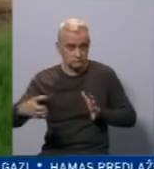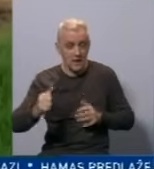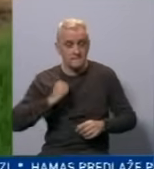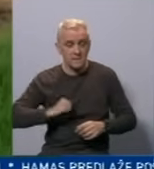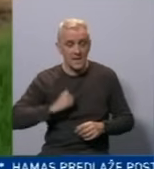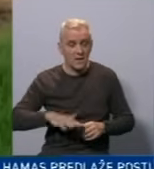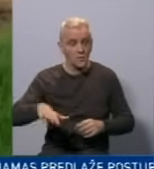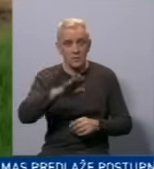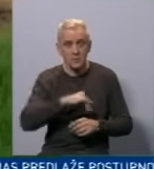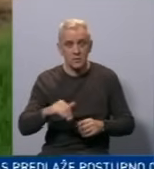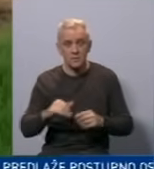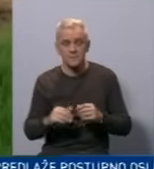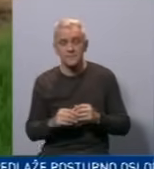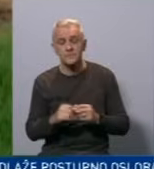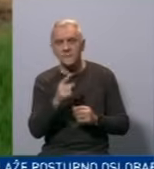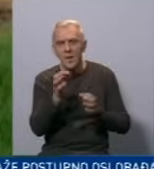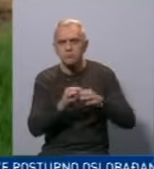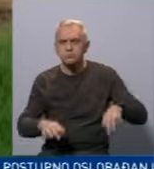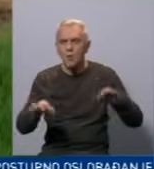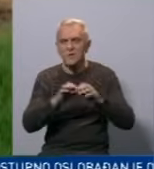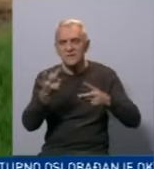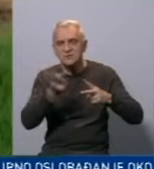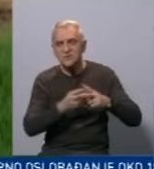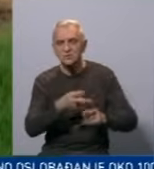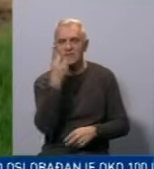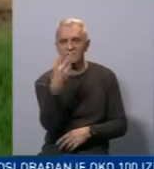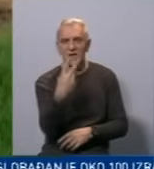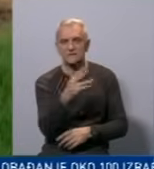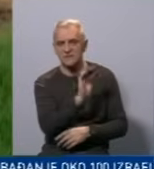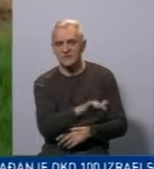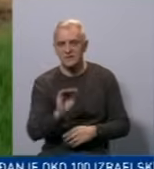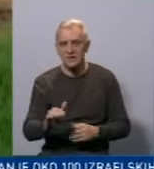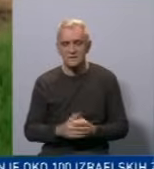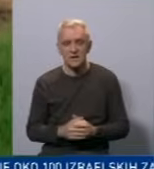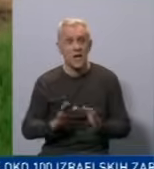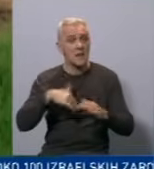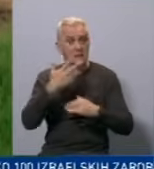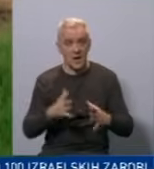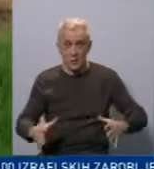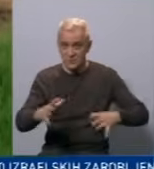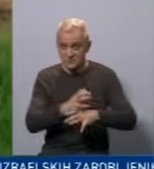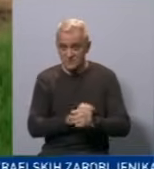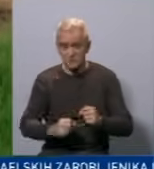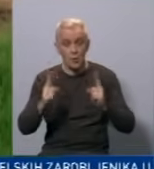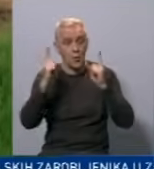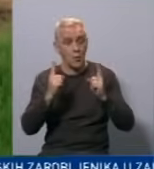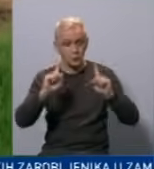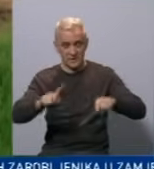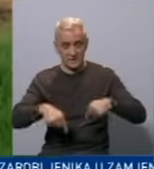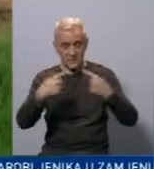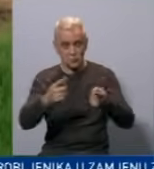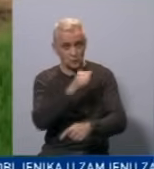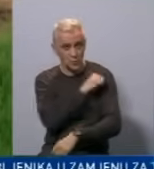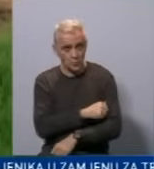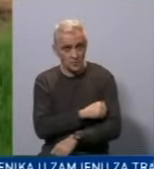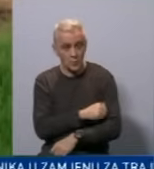bijeljinskom naselju Pučile, projektovan je za smještaj 20 djece. Nakon završetka u oktobru sljedeće